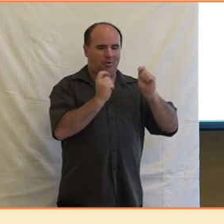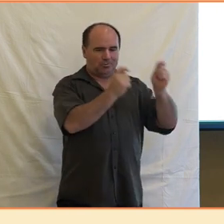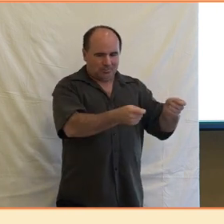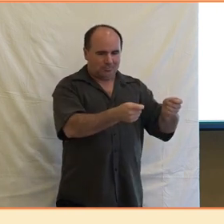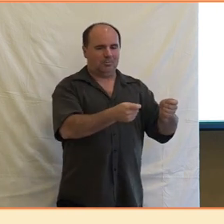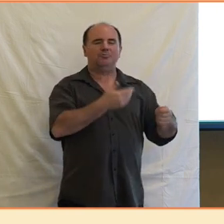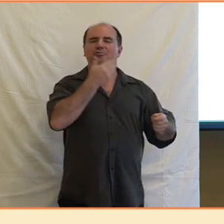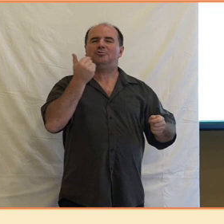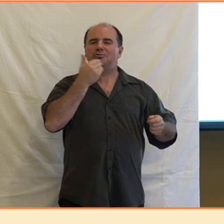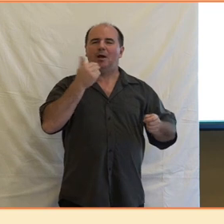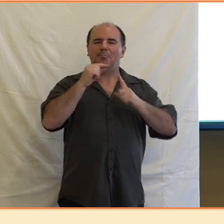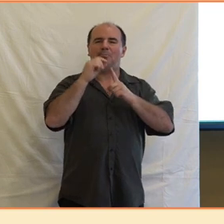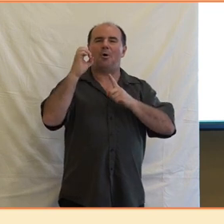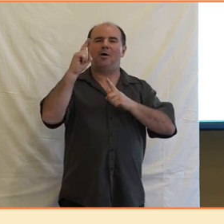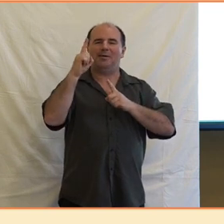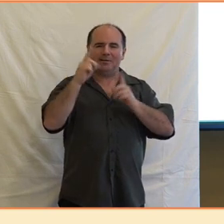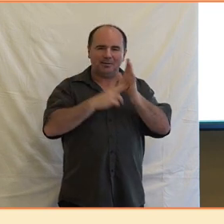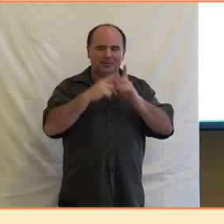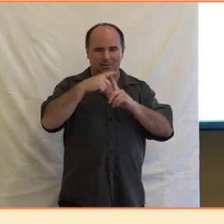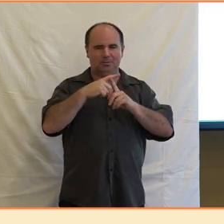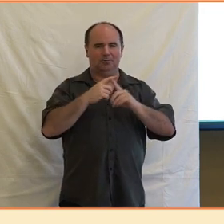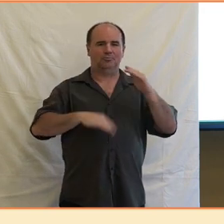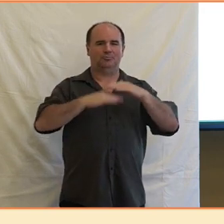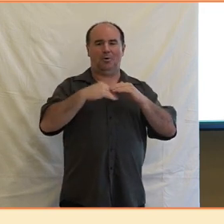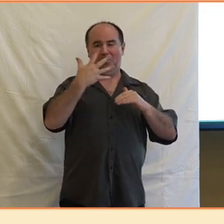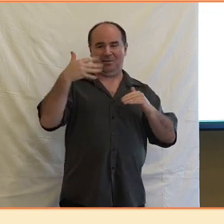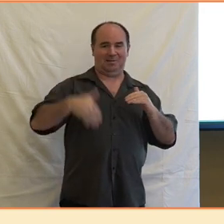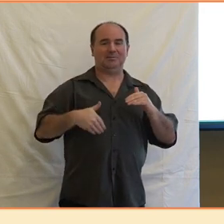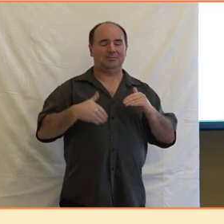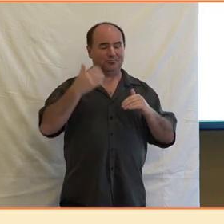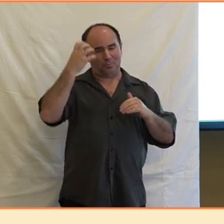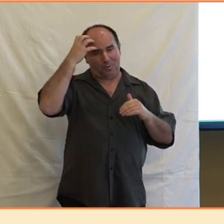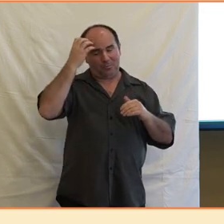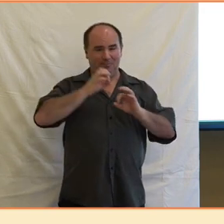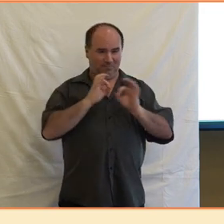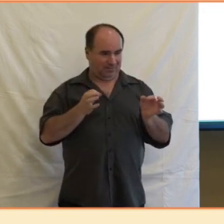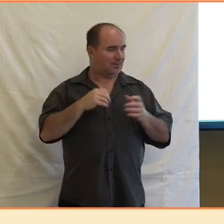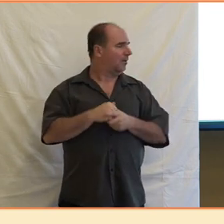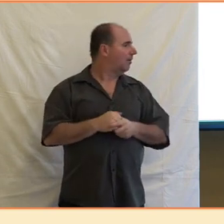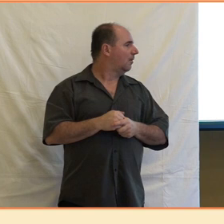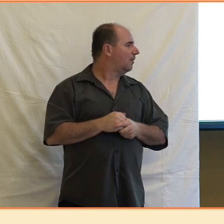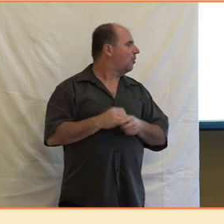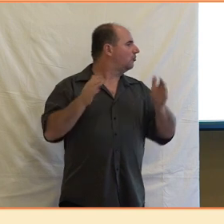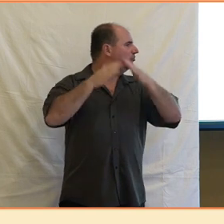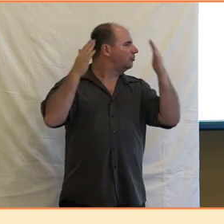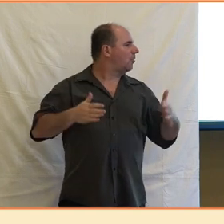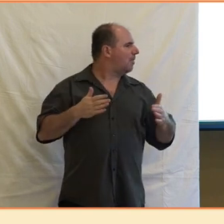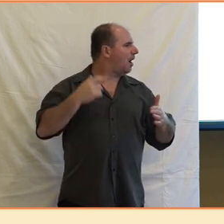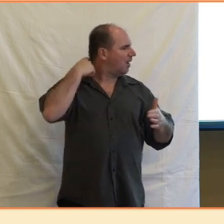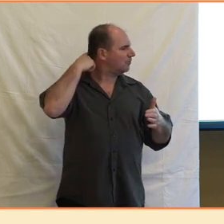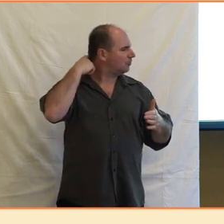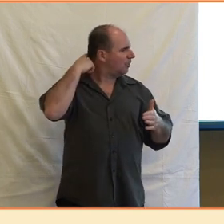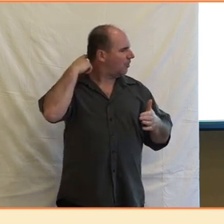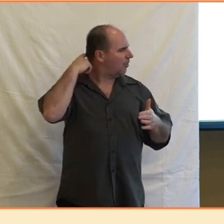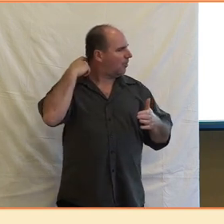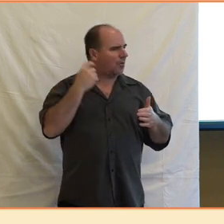těch 5 000 korun, ale třeba příspěvek na solidární domácnost, tam pokud se nepletu, bylo možné žádat jenom